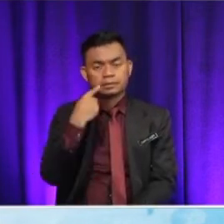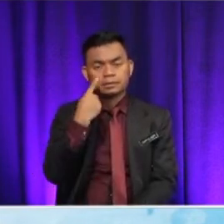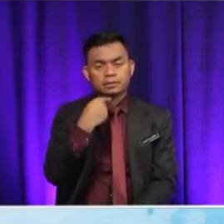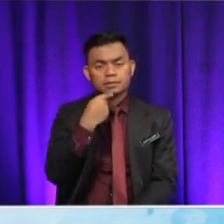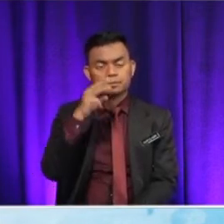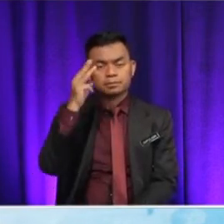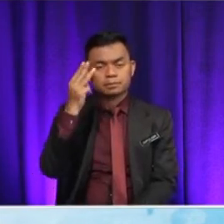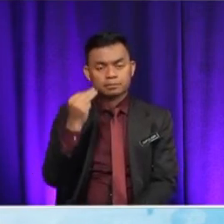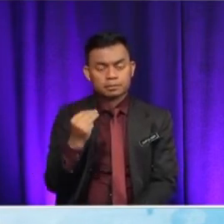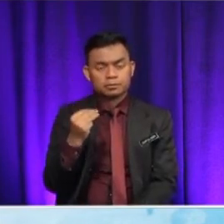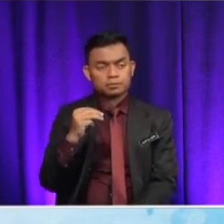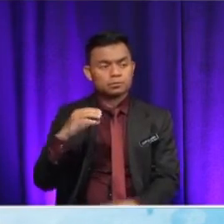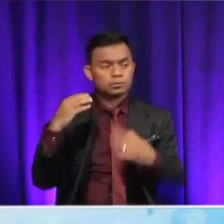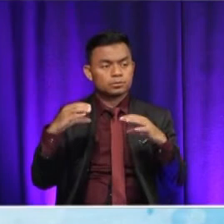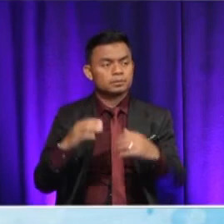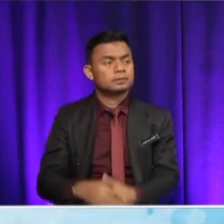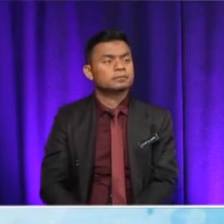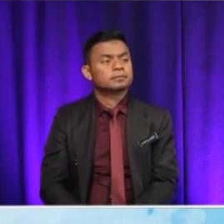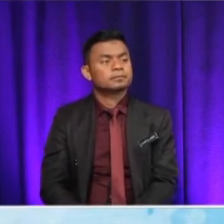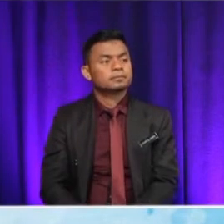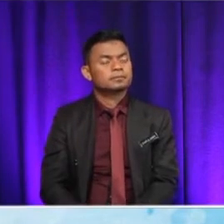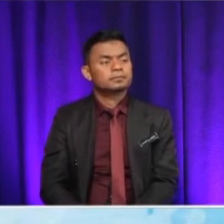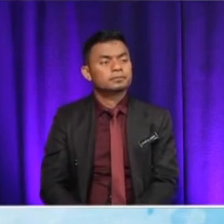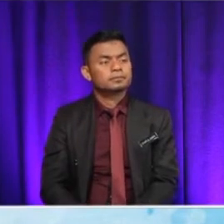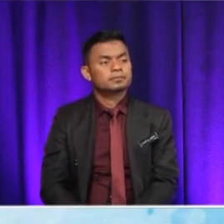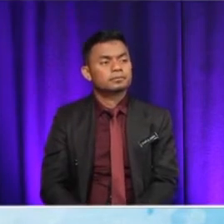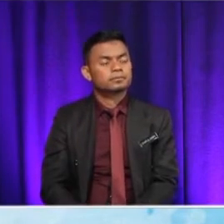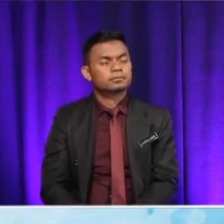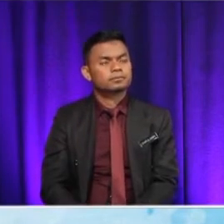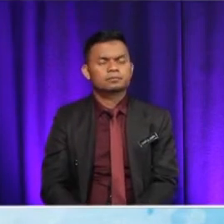Okey, Alimin dari SMK Kinarut, cuba jawab.